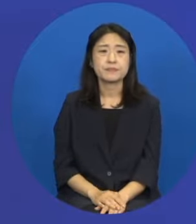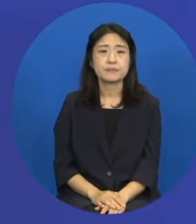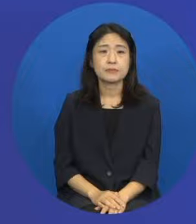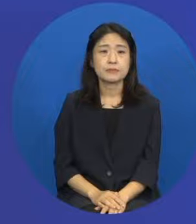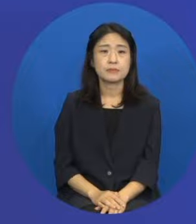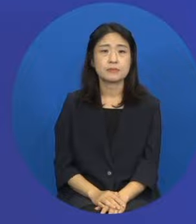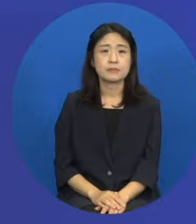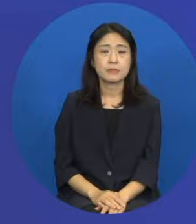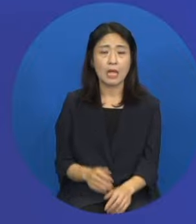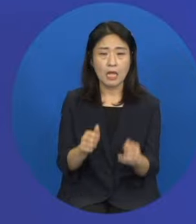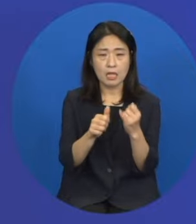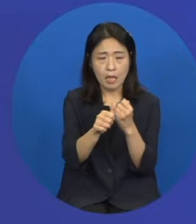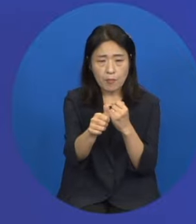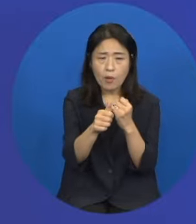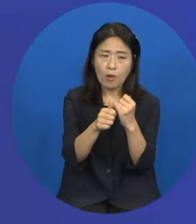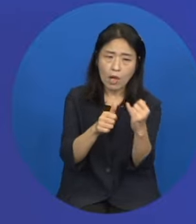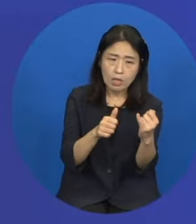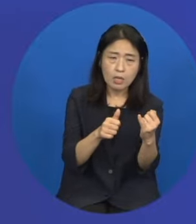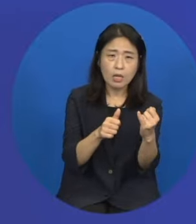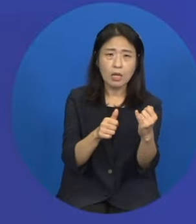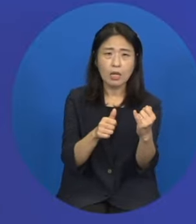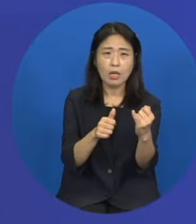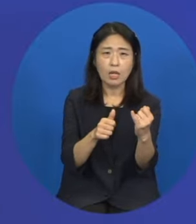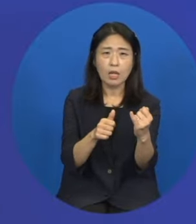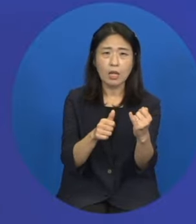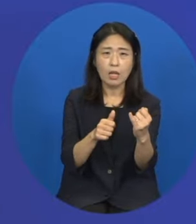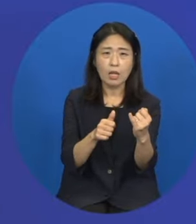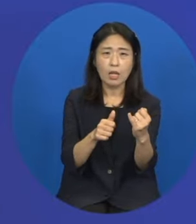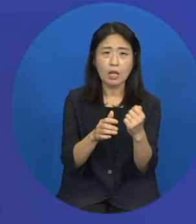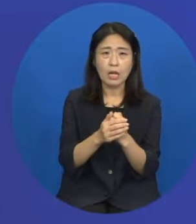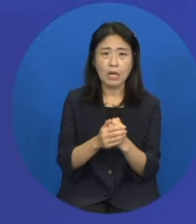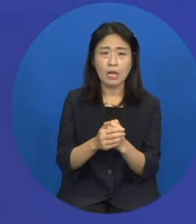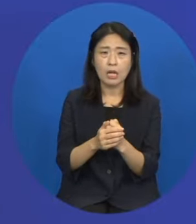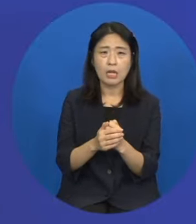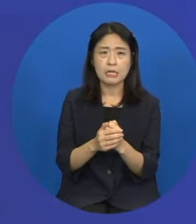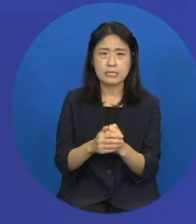남편과 아내가 정말 신실하게 부모가 되어서 자녀들에게